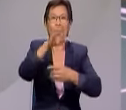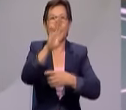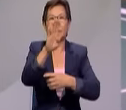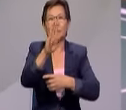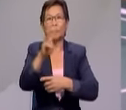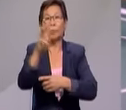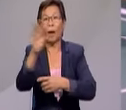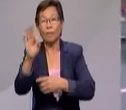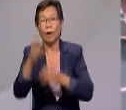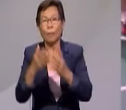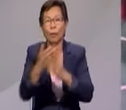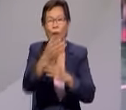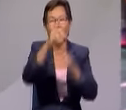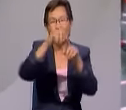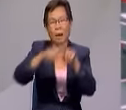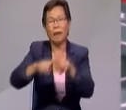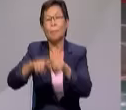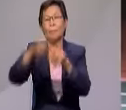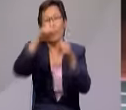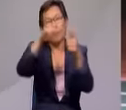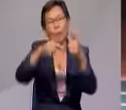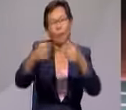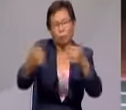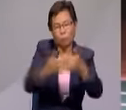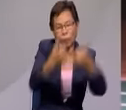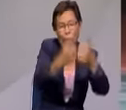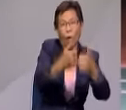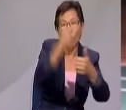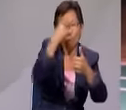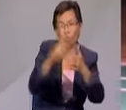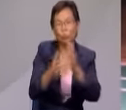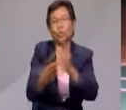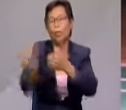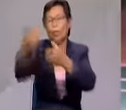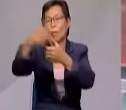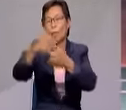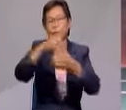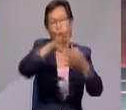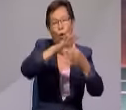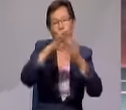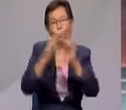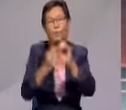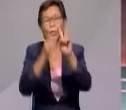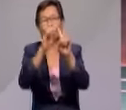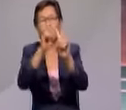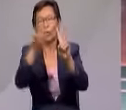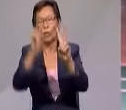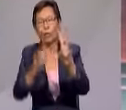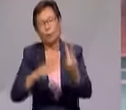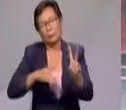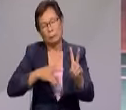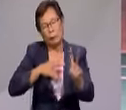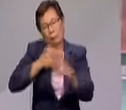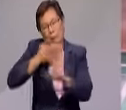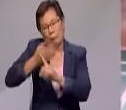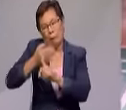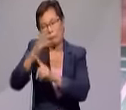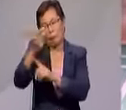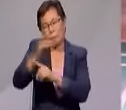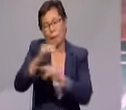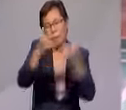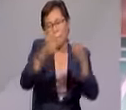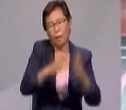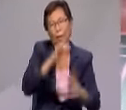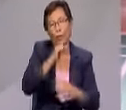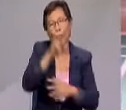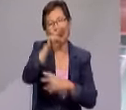BWF melalui beberapa kejohanan lagi bagi melaikan ke Olimpik 2020. Walaupun sedih dengan penyingkiran BAM, pemain berusia 26